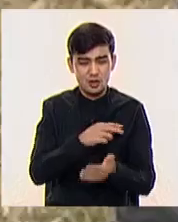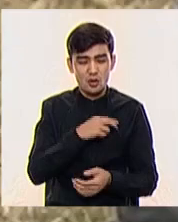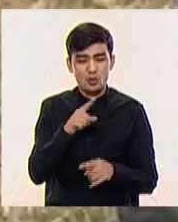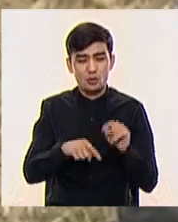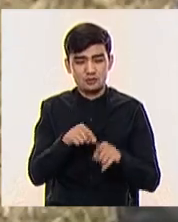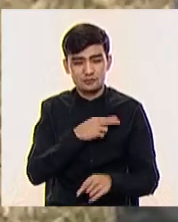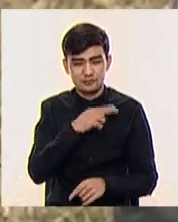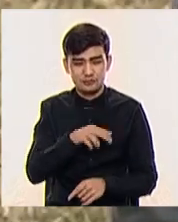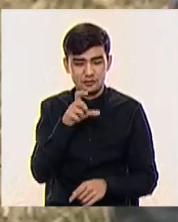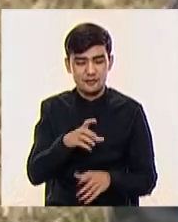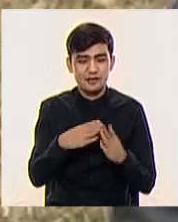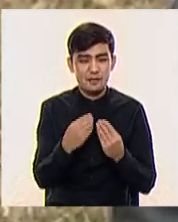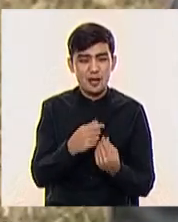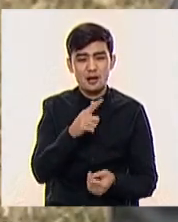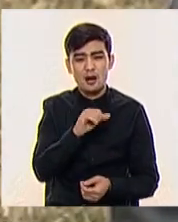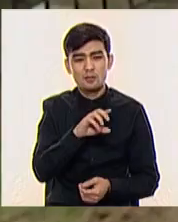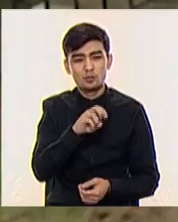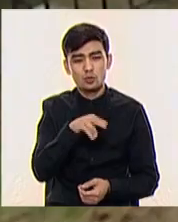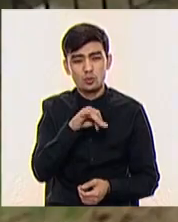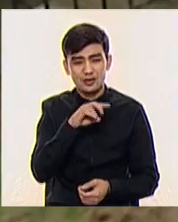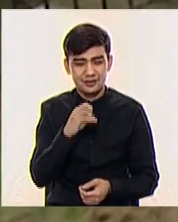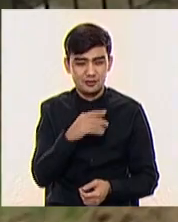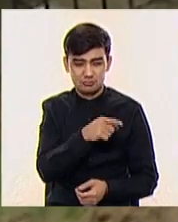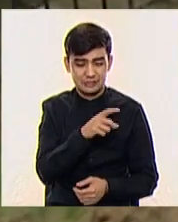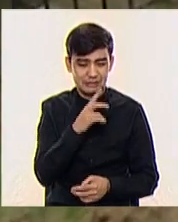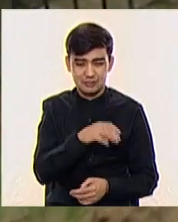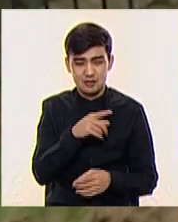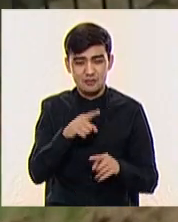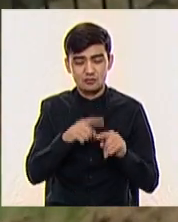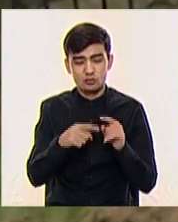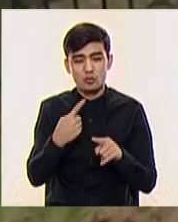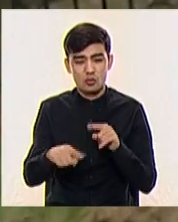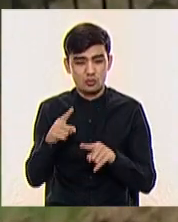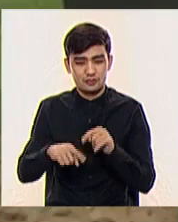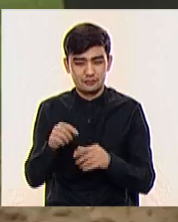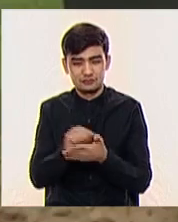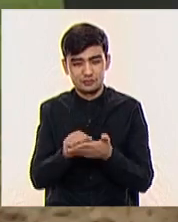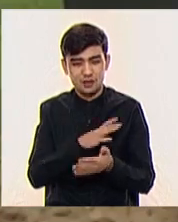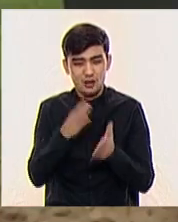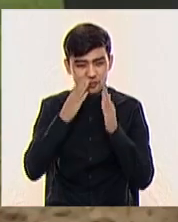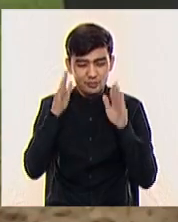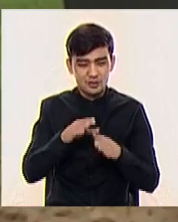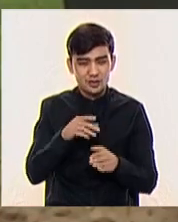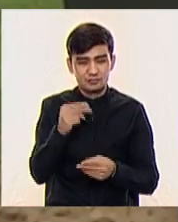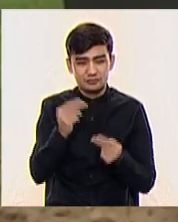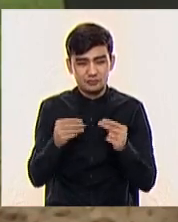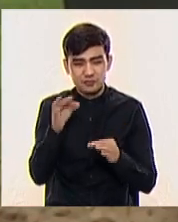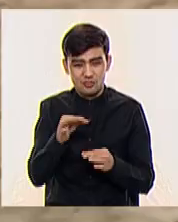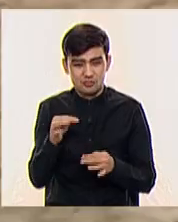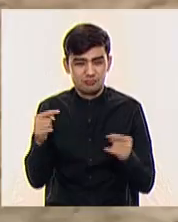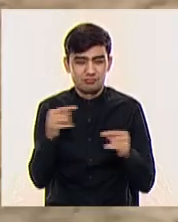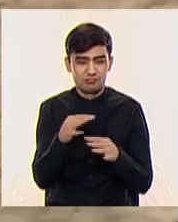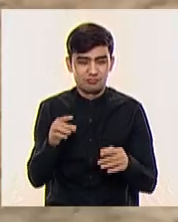умерших, не считая семьи Габдуллиных. Но Юлдашбай Расулметов убежден, что на мусульманском кладбище изображения умерших